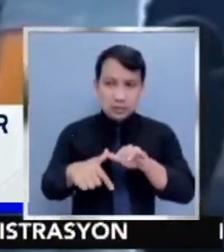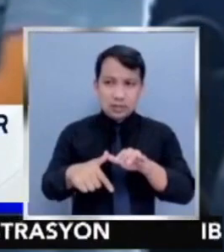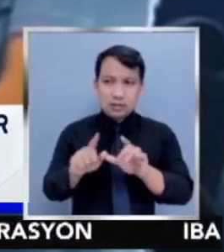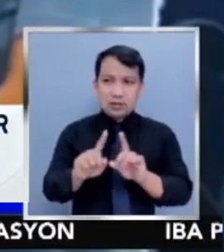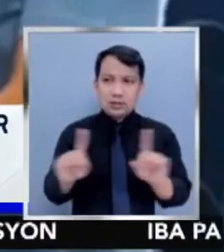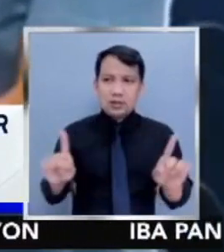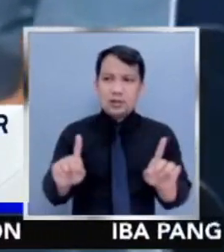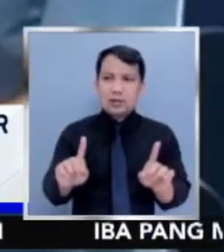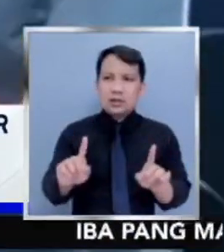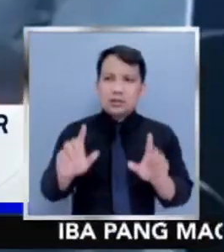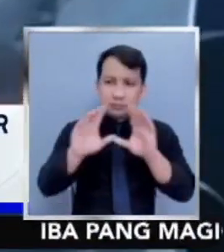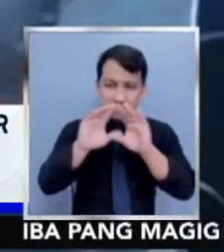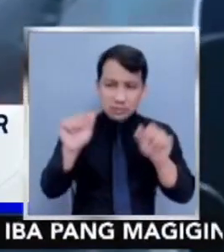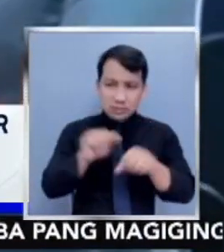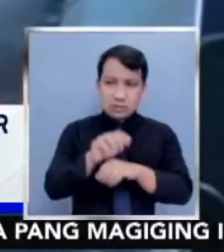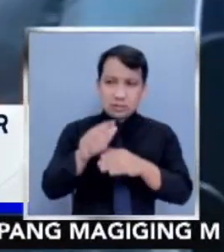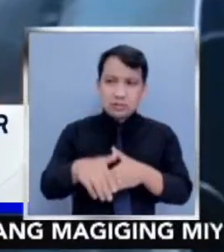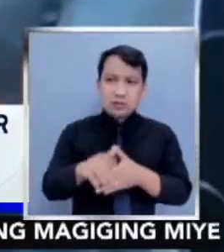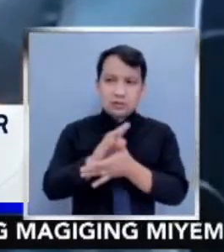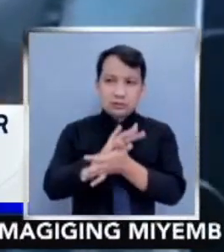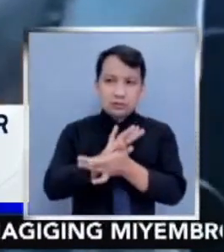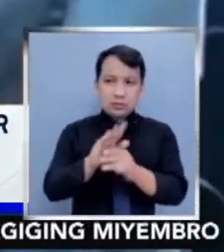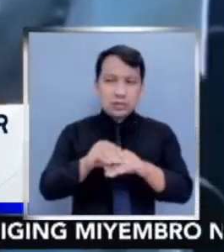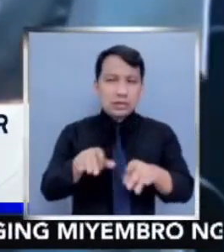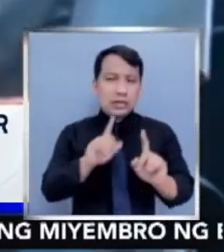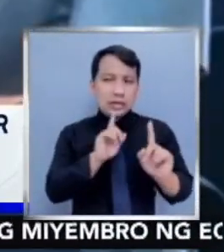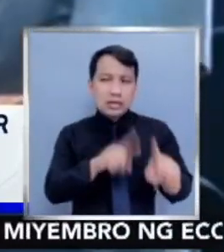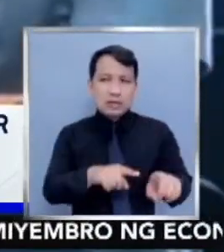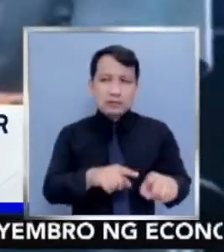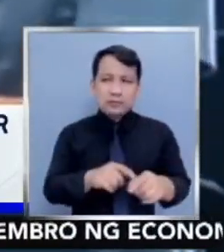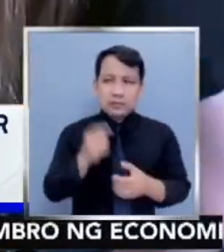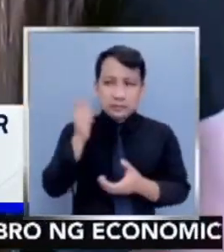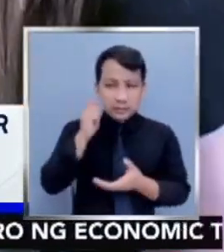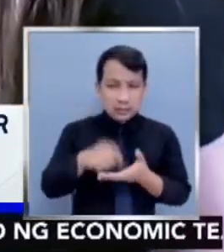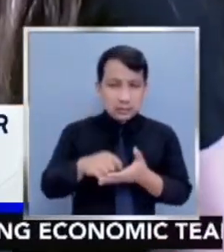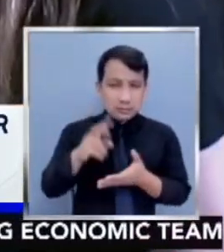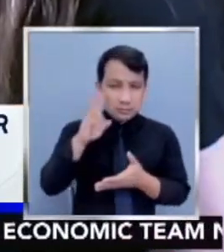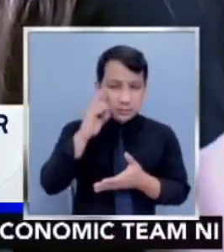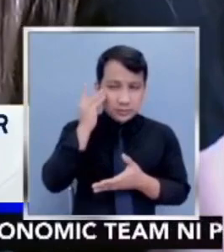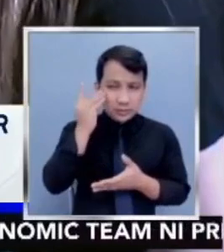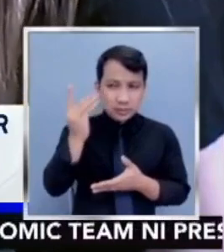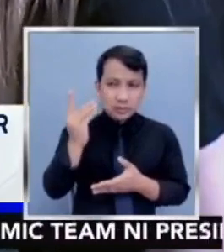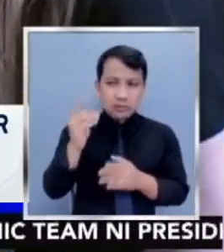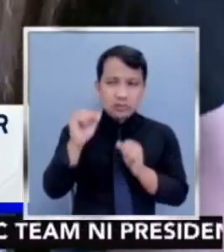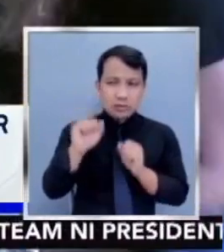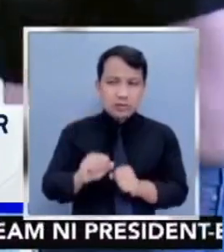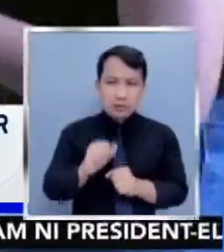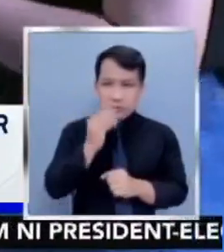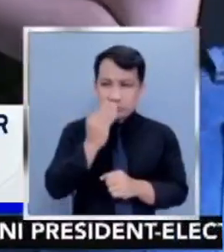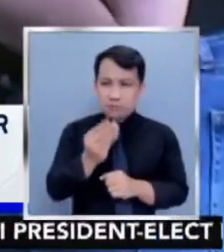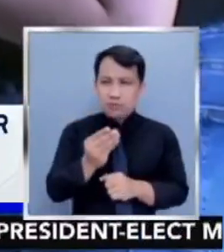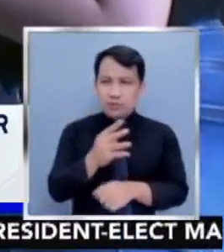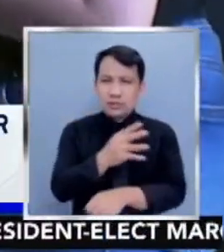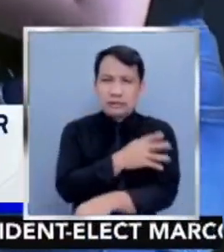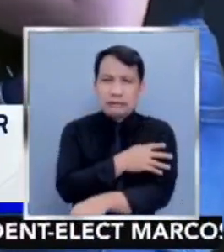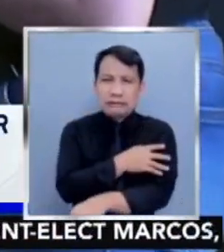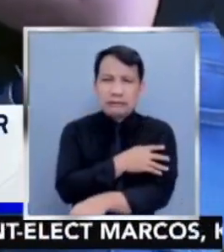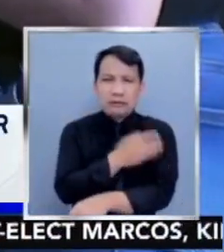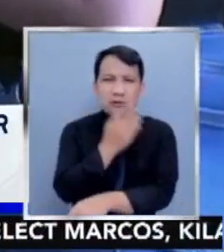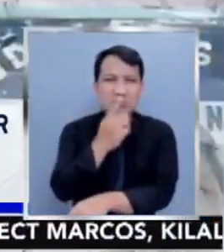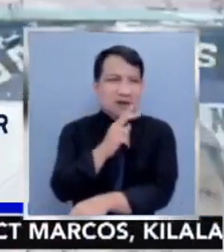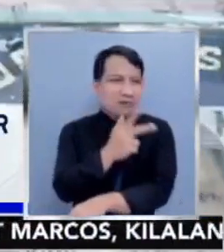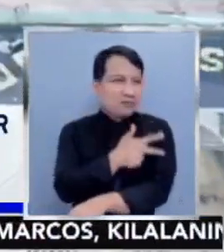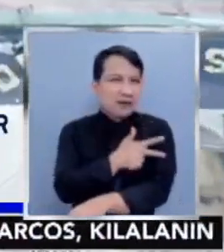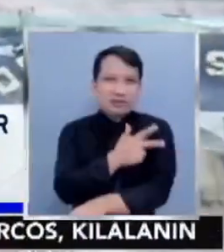Presidential Advisor on COVID-19 Response, Secretary Vince Dizon, mas kakaunti ang nagpapabooster ngayon. Batay sa datos